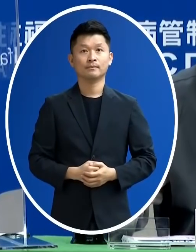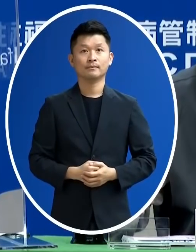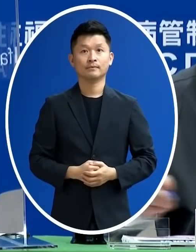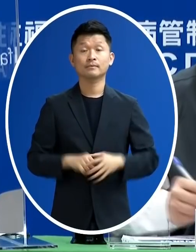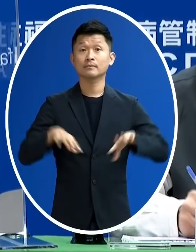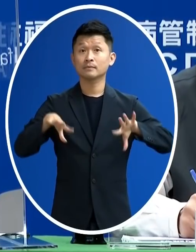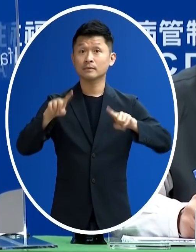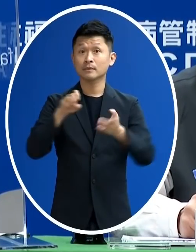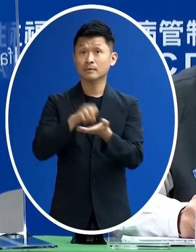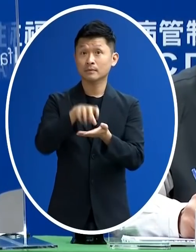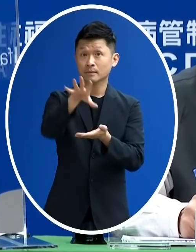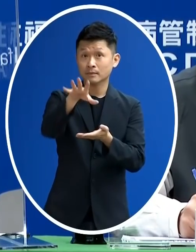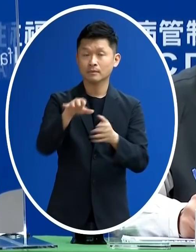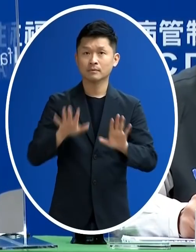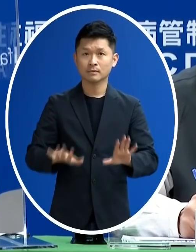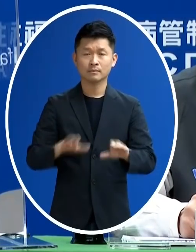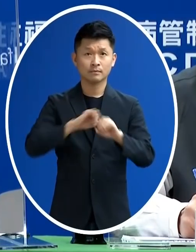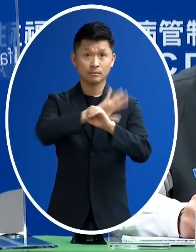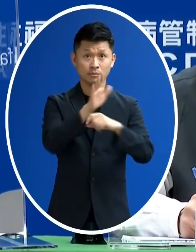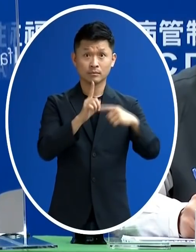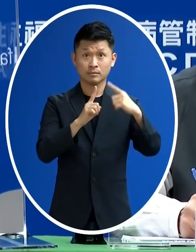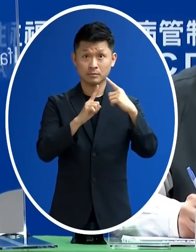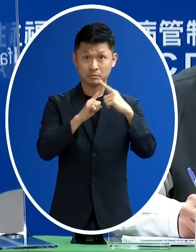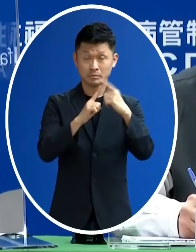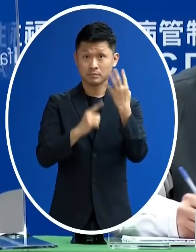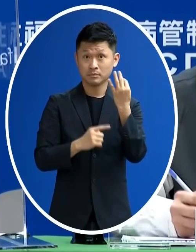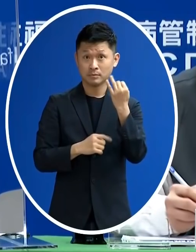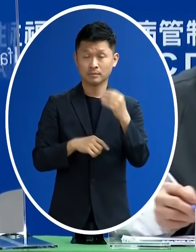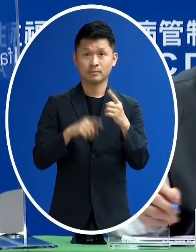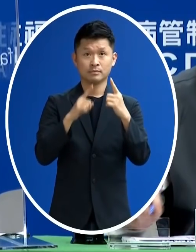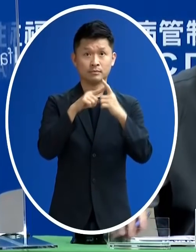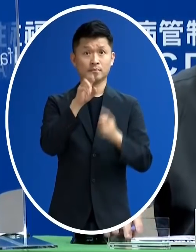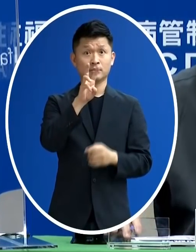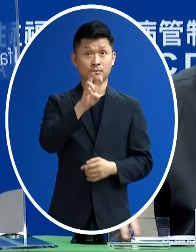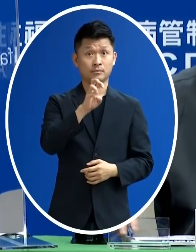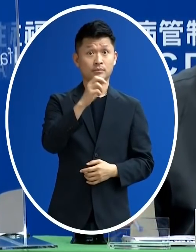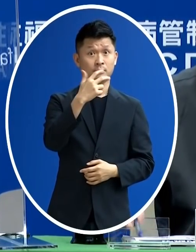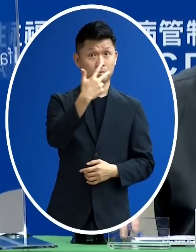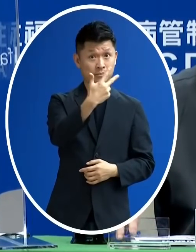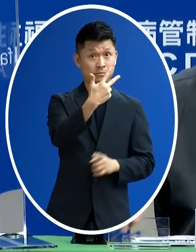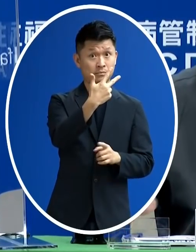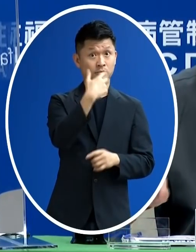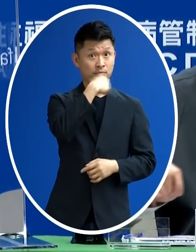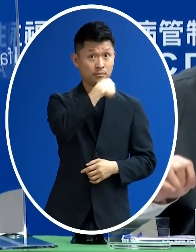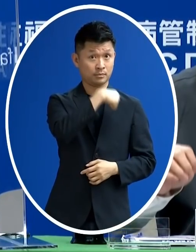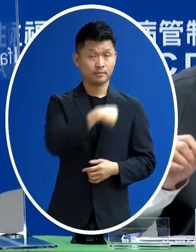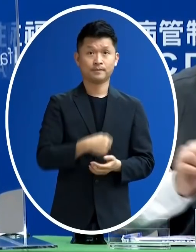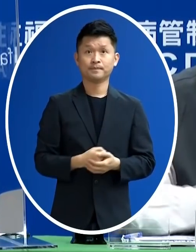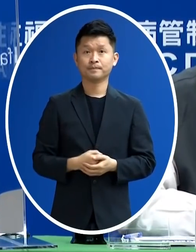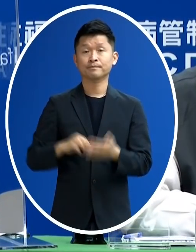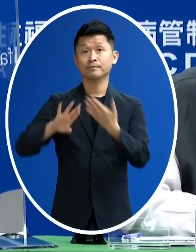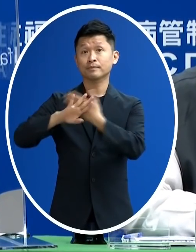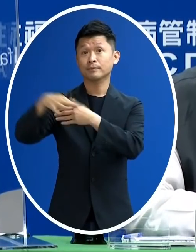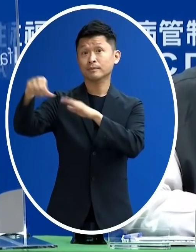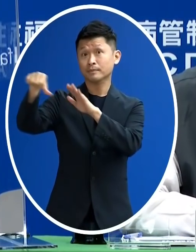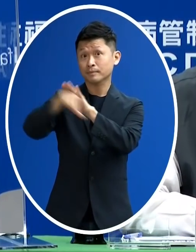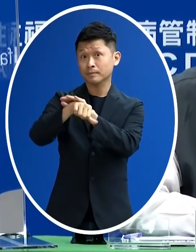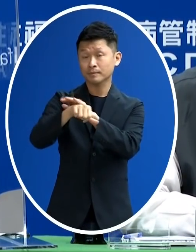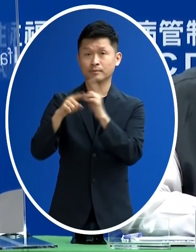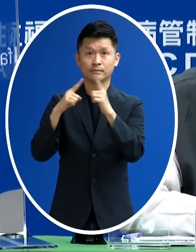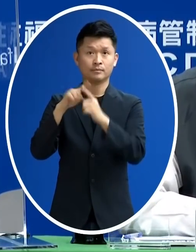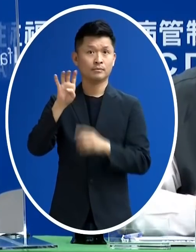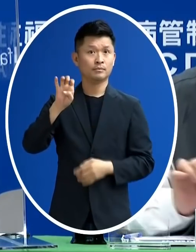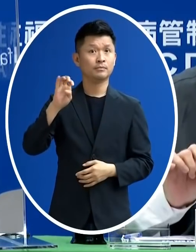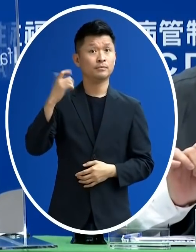先跟大家报告哈，今天的案例哈，有37例的本土的案例，那境外移入总